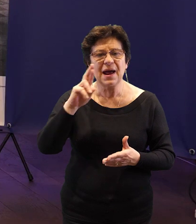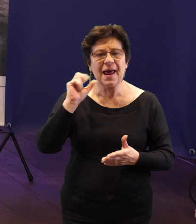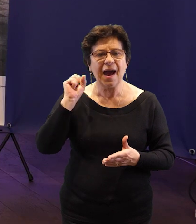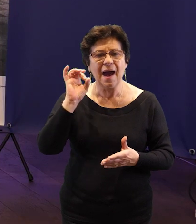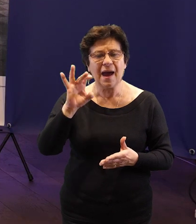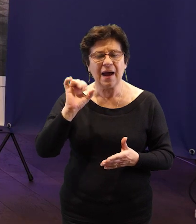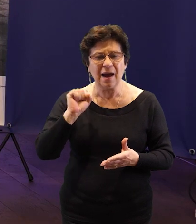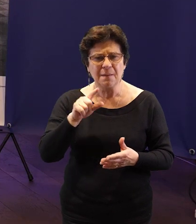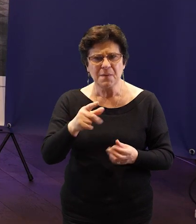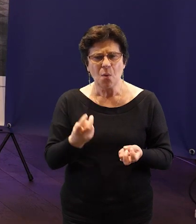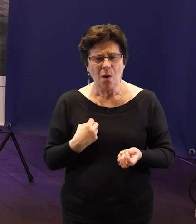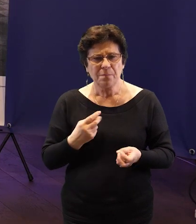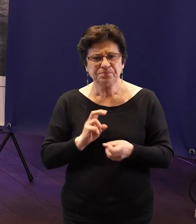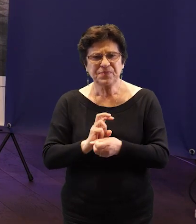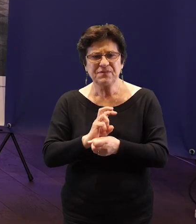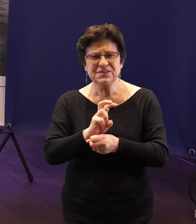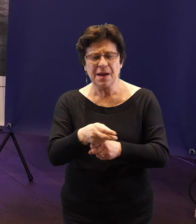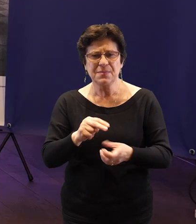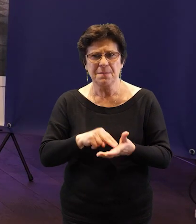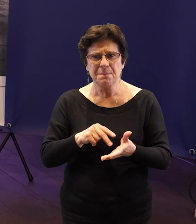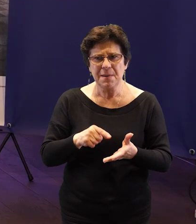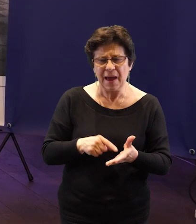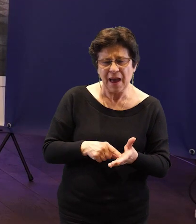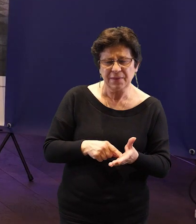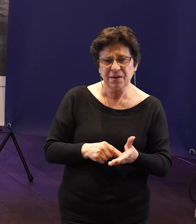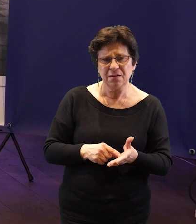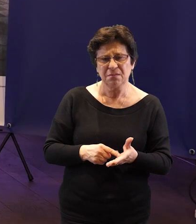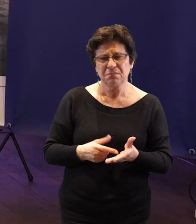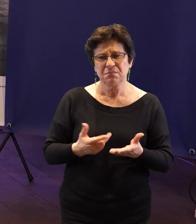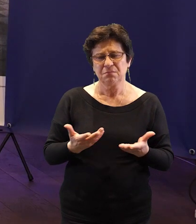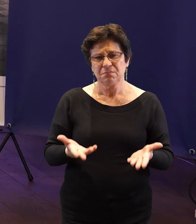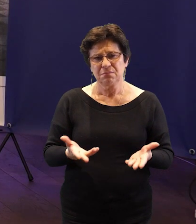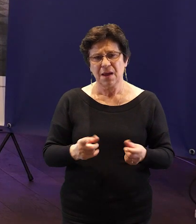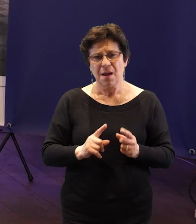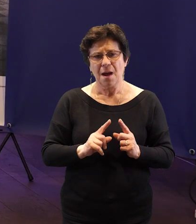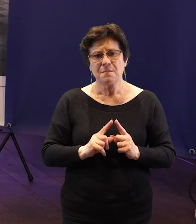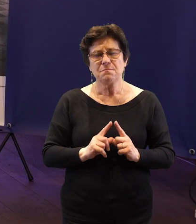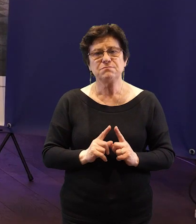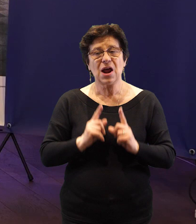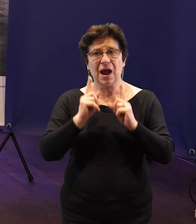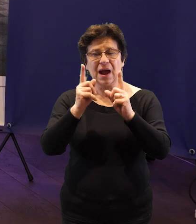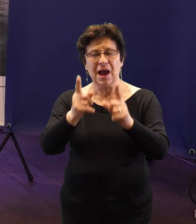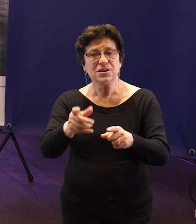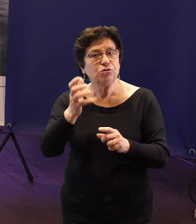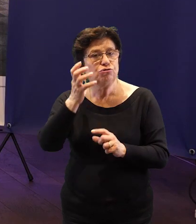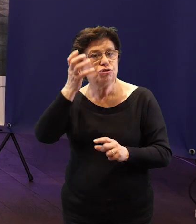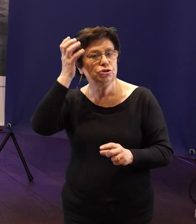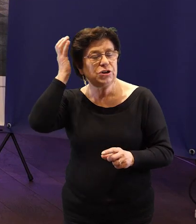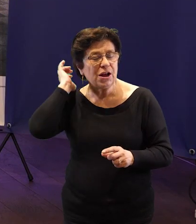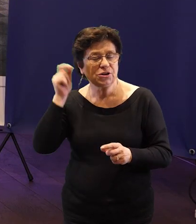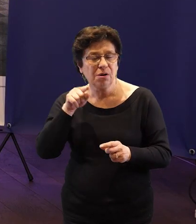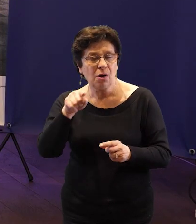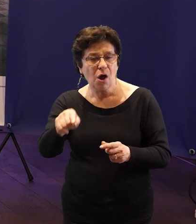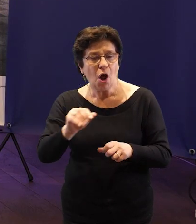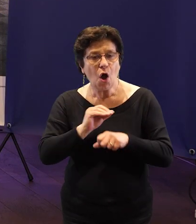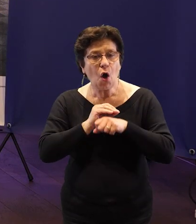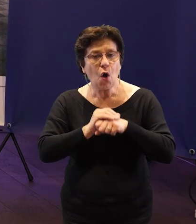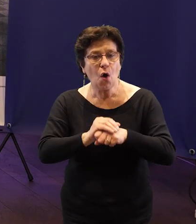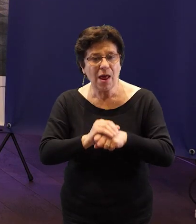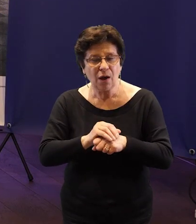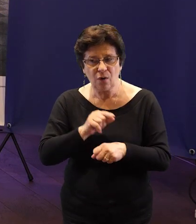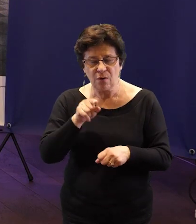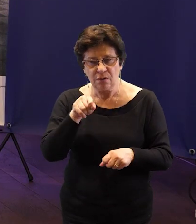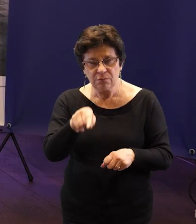stworzył wstępne plany, wstępne projekty, potem przekazał je kilku czeskim kolegom konstruktorom,